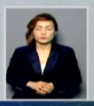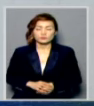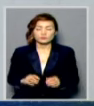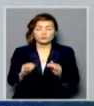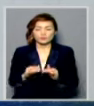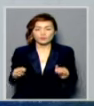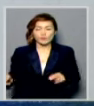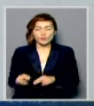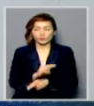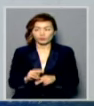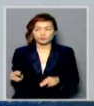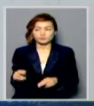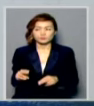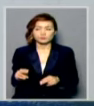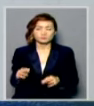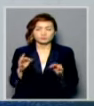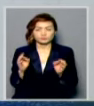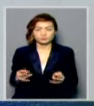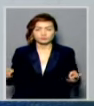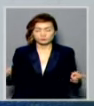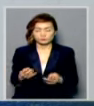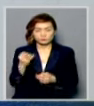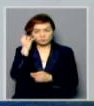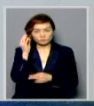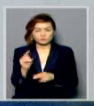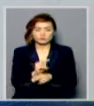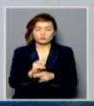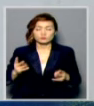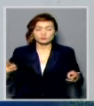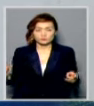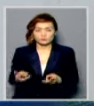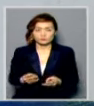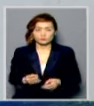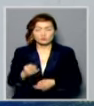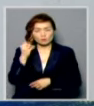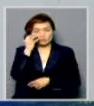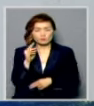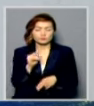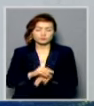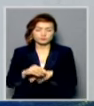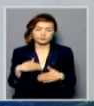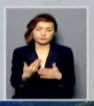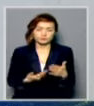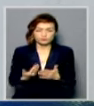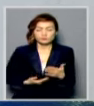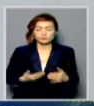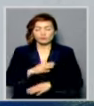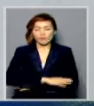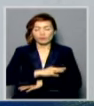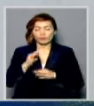келешек қоғам тәрбиесі, сол келешек қоғам иелерін жан-жақты жетілген, ақыл парасаты мол, мәдени